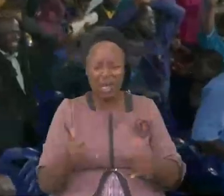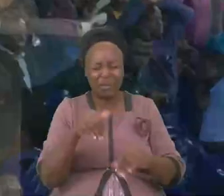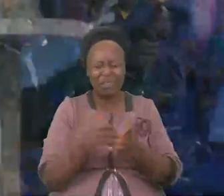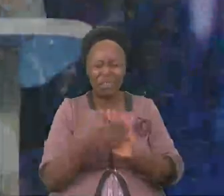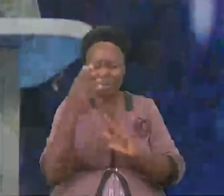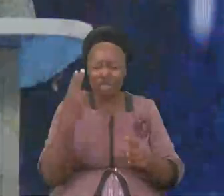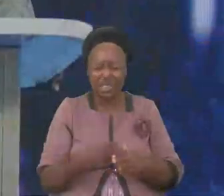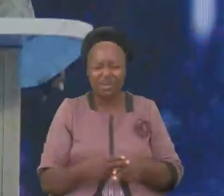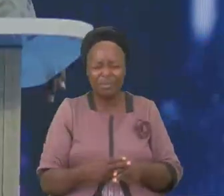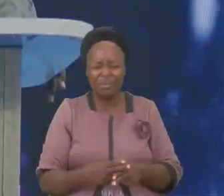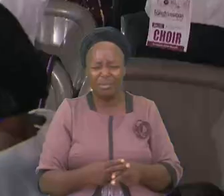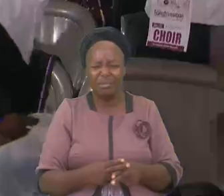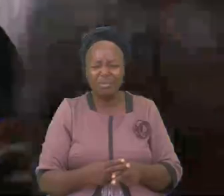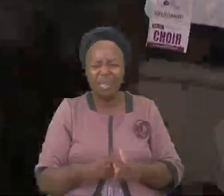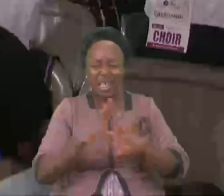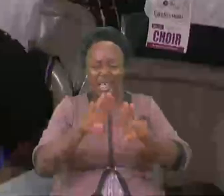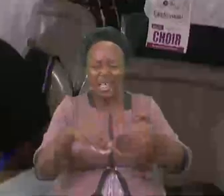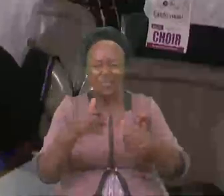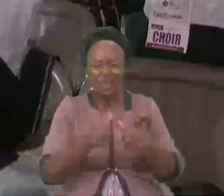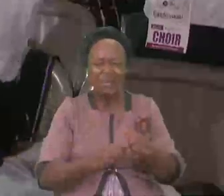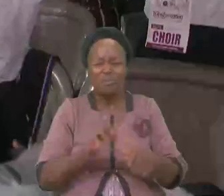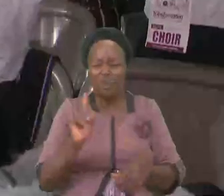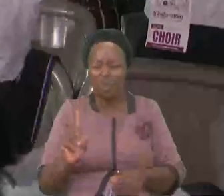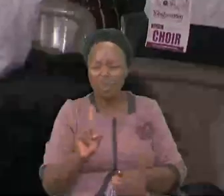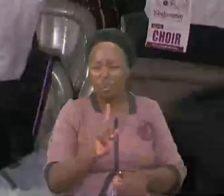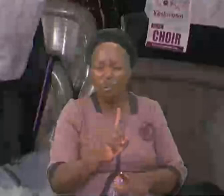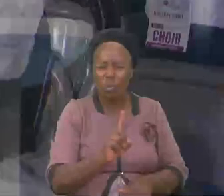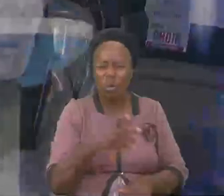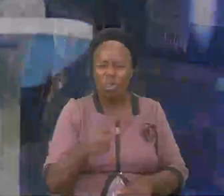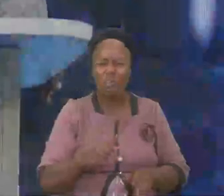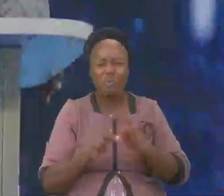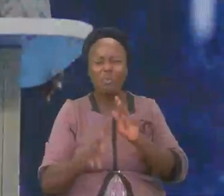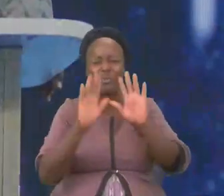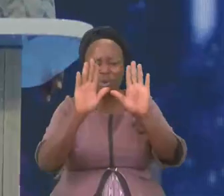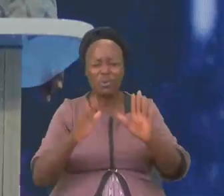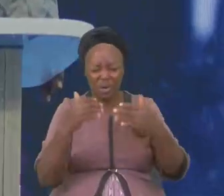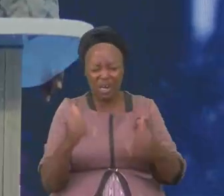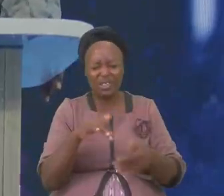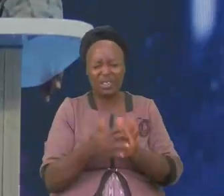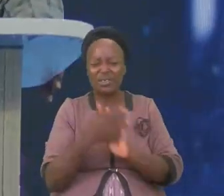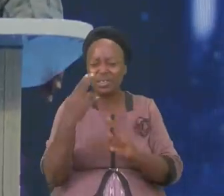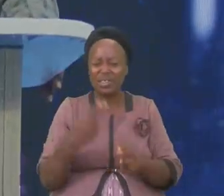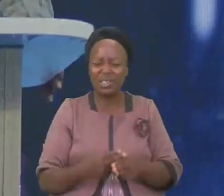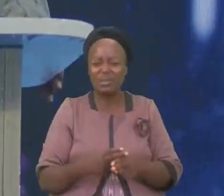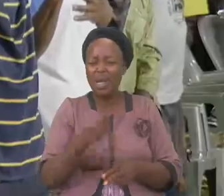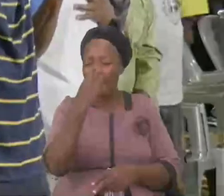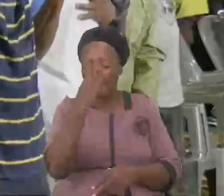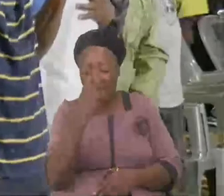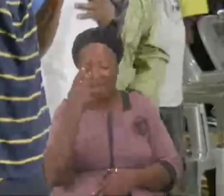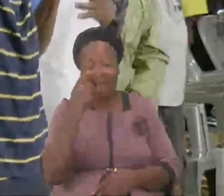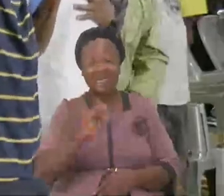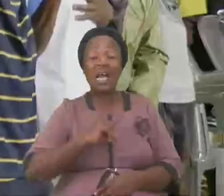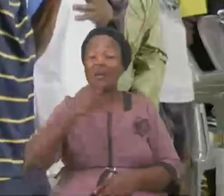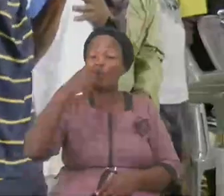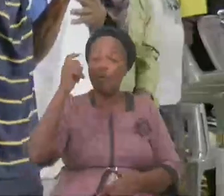maintenant. Donne à chacun son miracle maintenant. Que les yeux aveugles, je